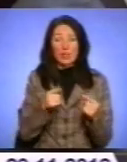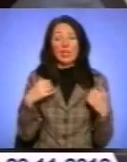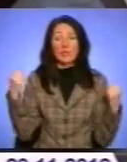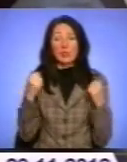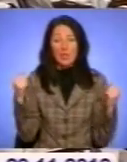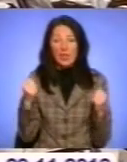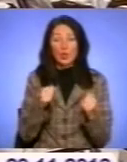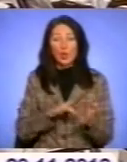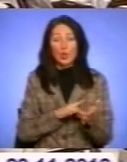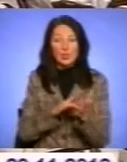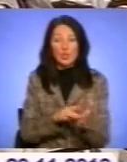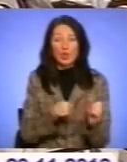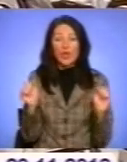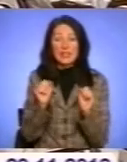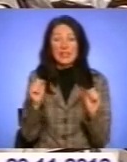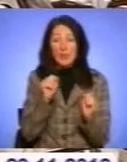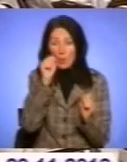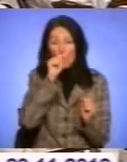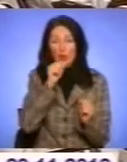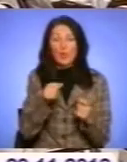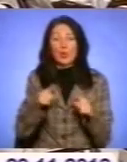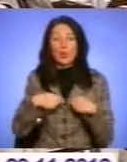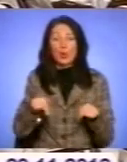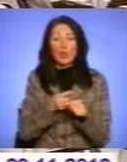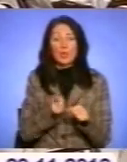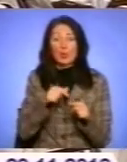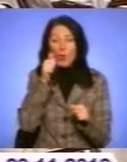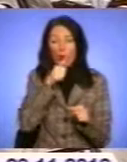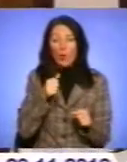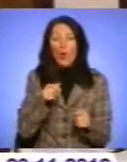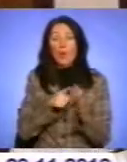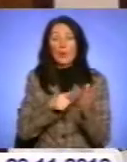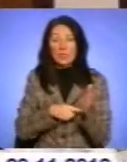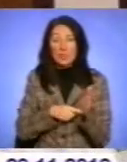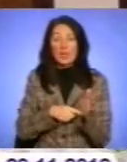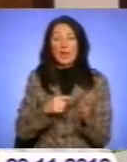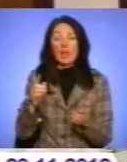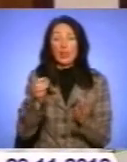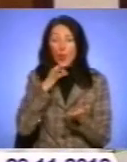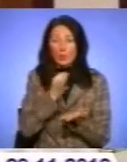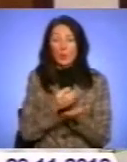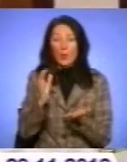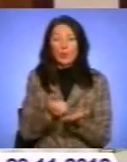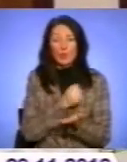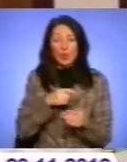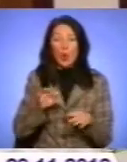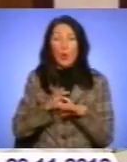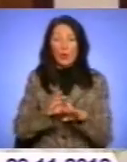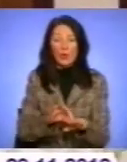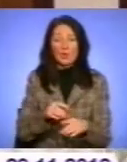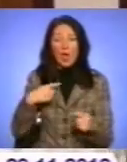Зі свого боку пообіцяв поділитися досвідом успішного проведення футбольної першості. Адже фінальна частина Чемпіонату